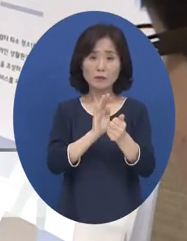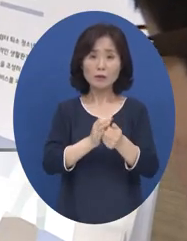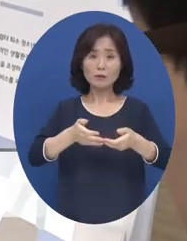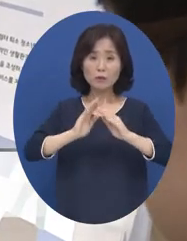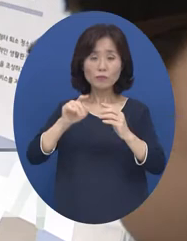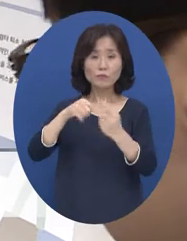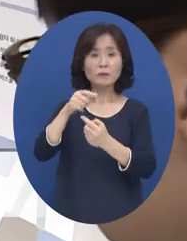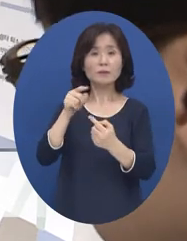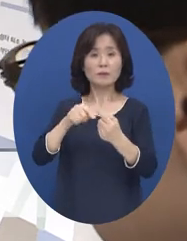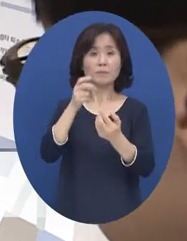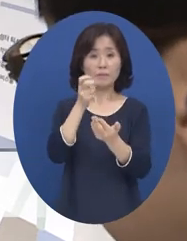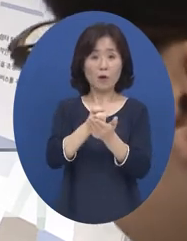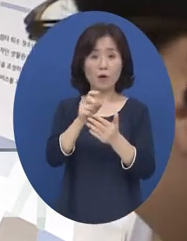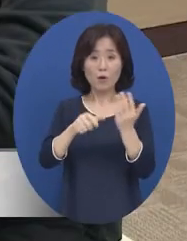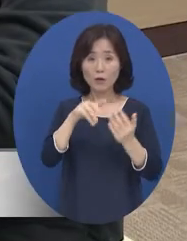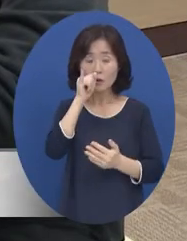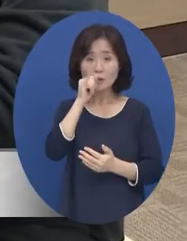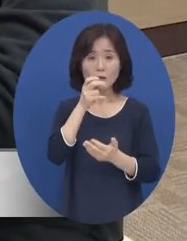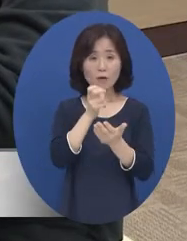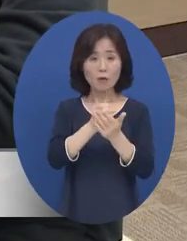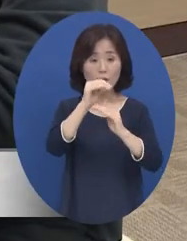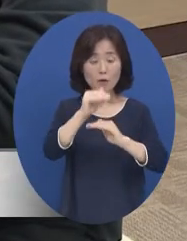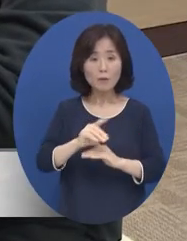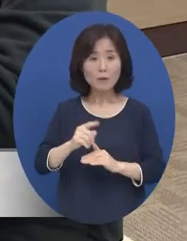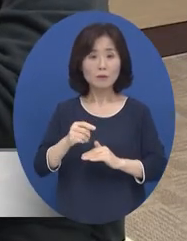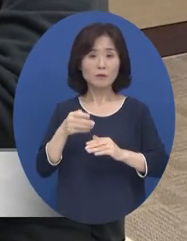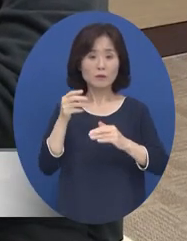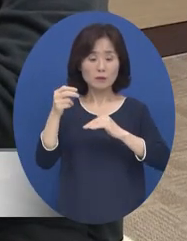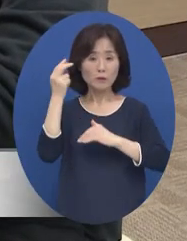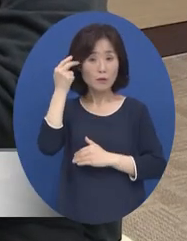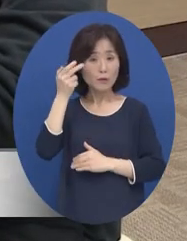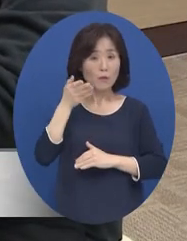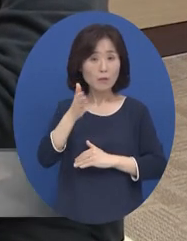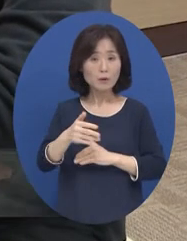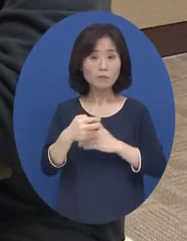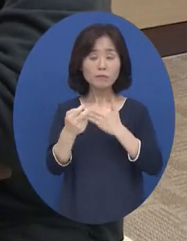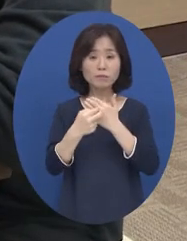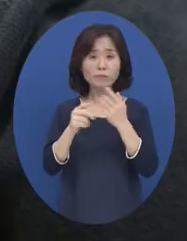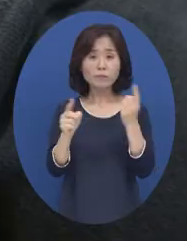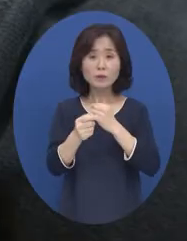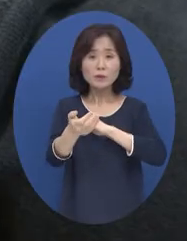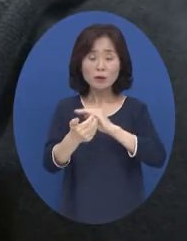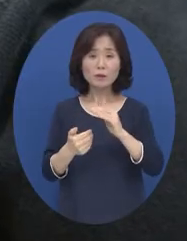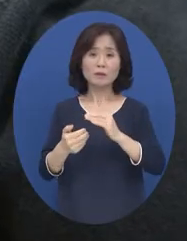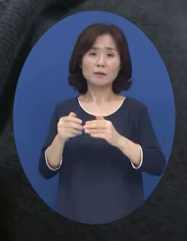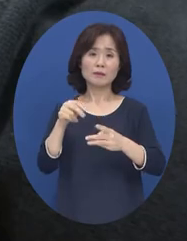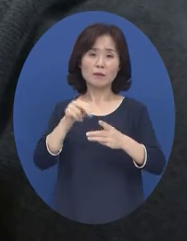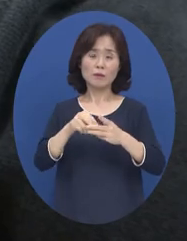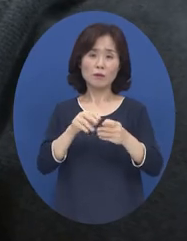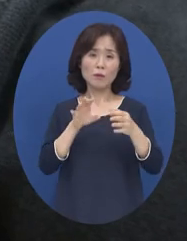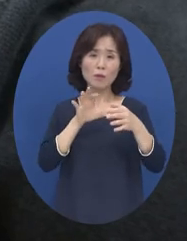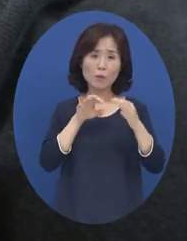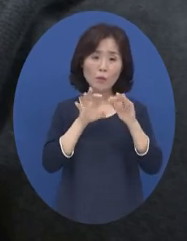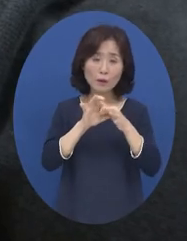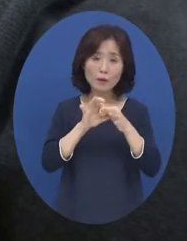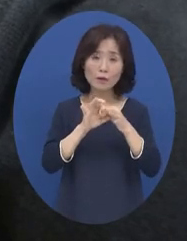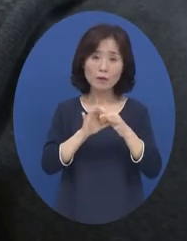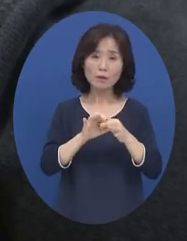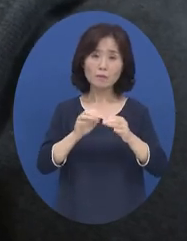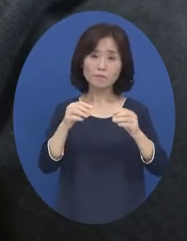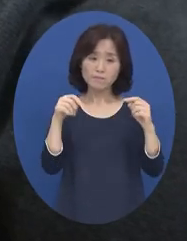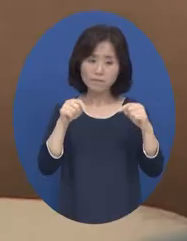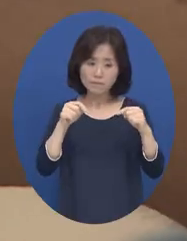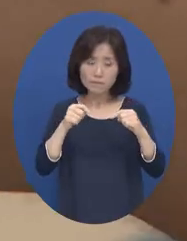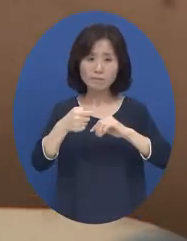조례안 이 있습니다 이 조례안은 정신과 진료 전에 신이치 5 센터를 통해 종합 심리평가 나 개인 상담 등의 칠리 지원